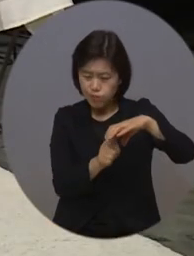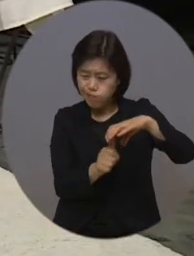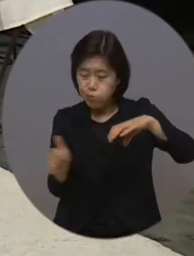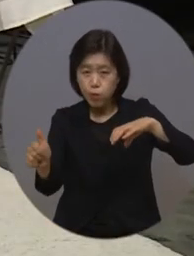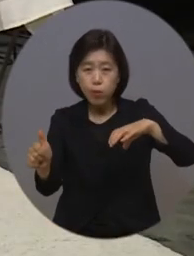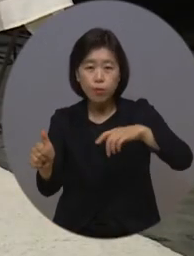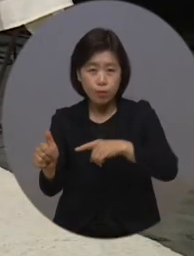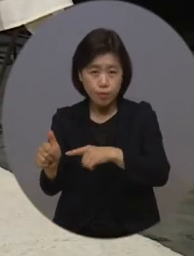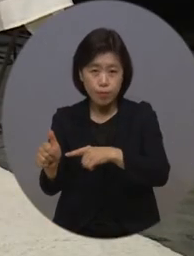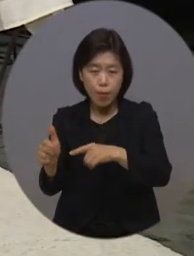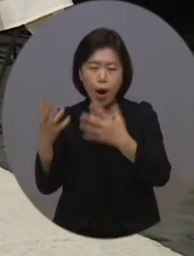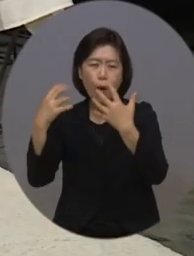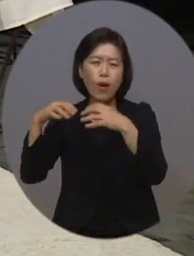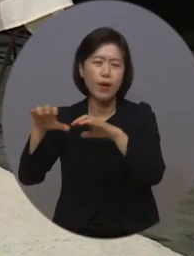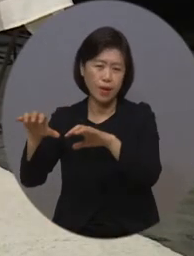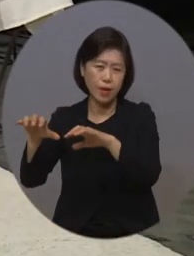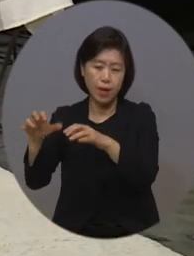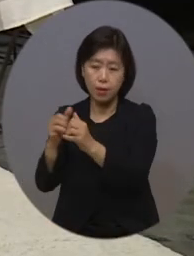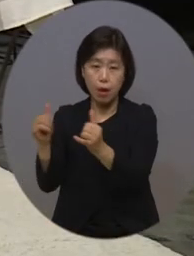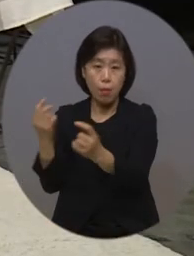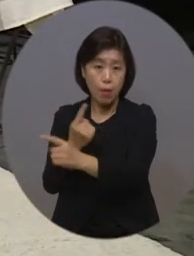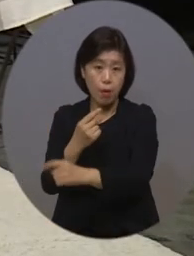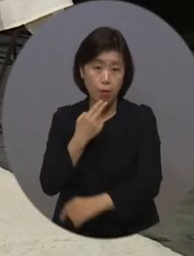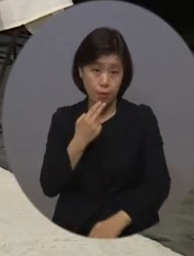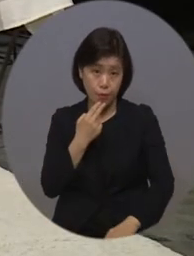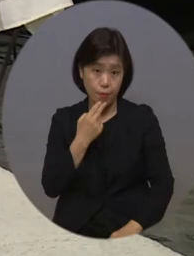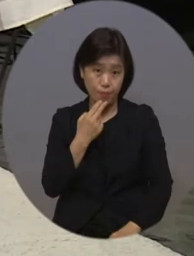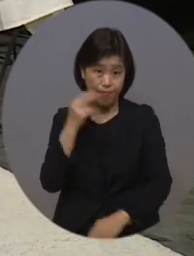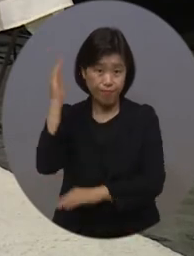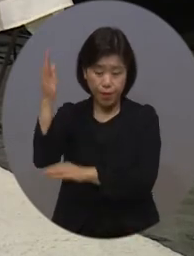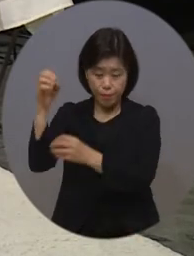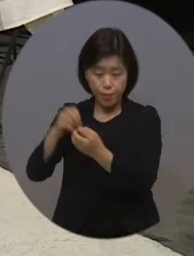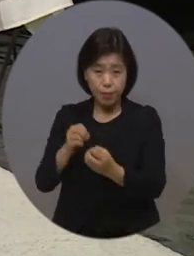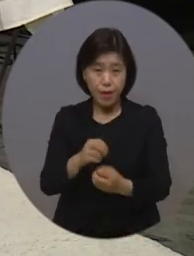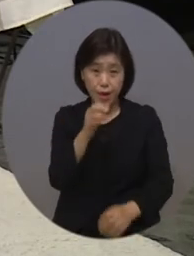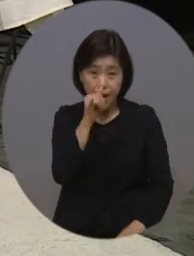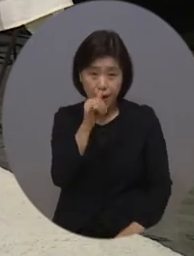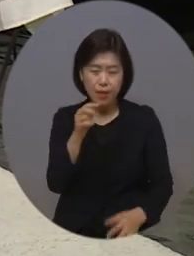아버지는 결국 사람이 될 수 없습니다.